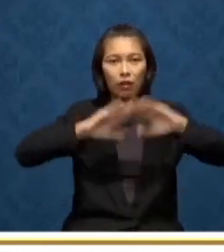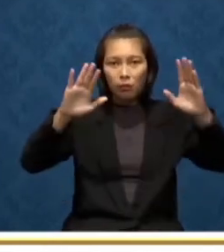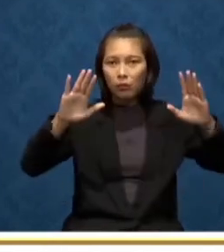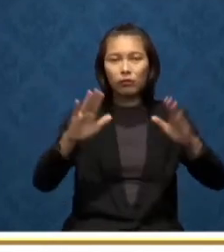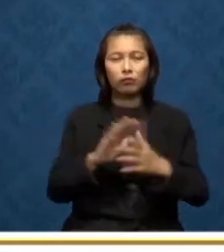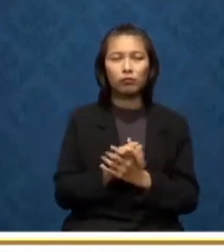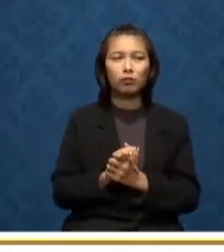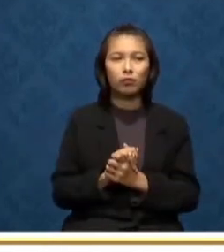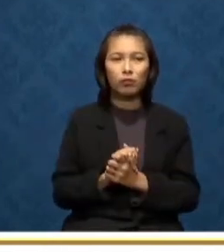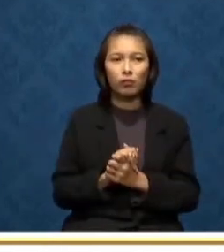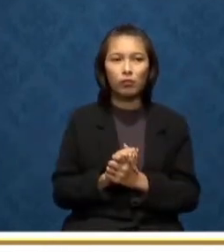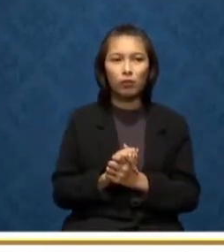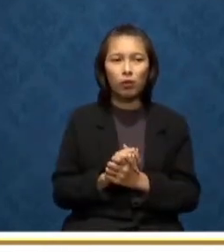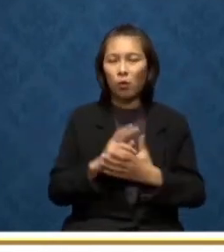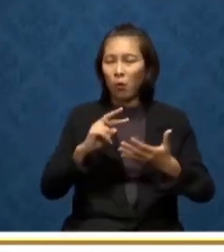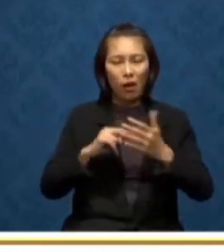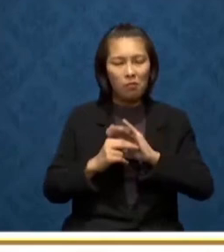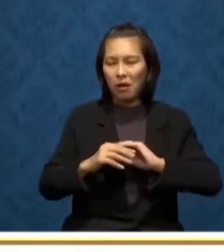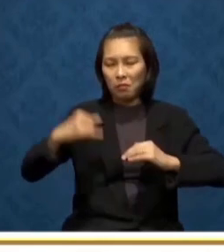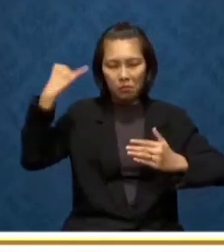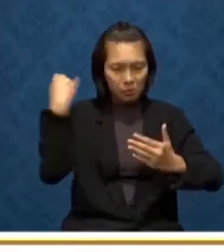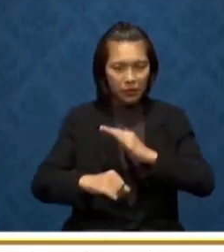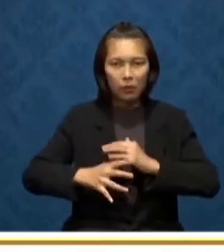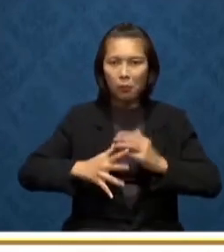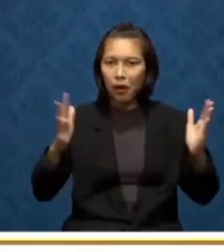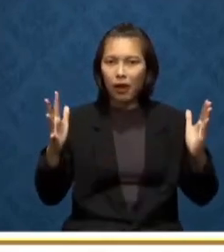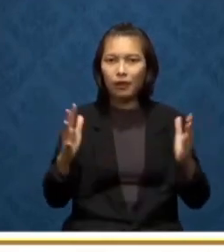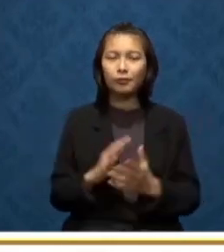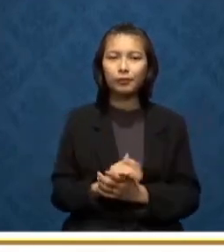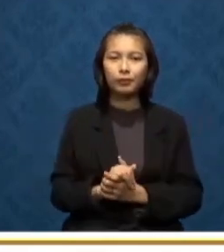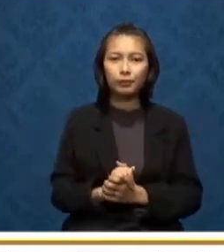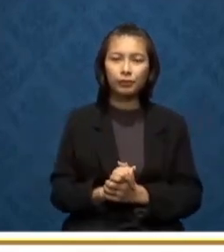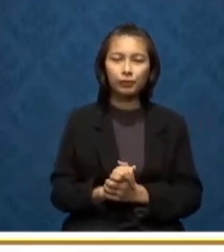มนุษยชนที่ร้ายแรงที่สุด